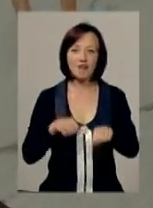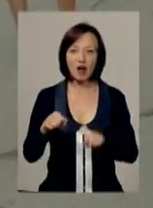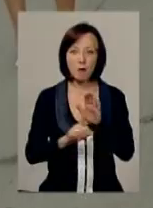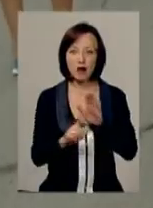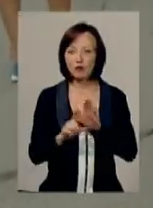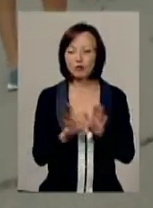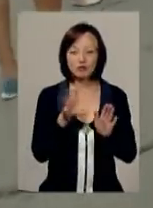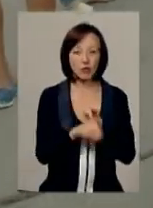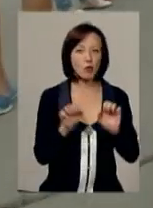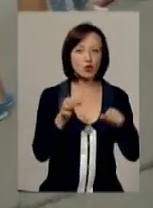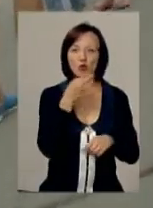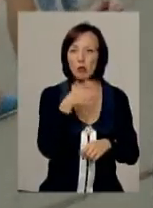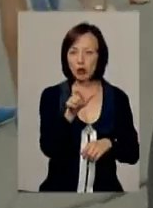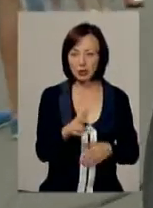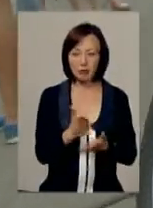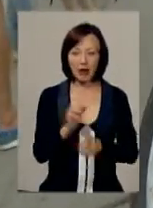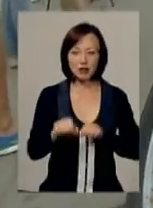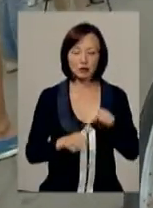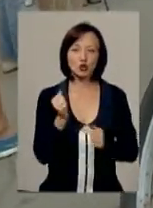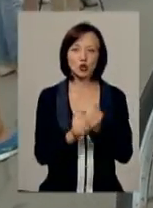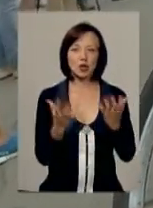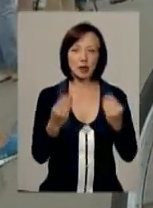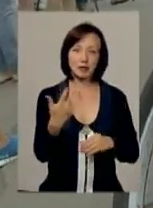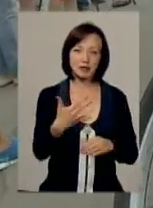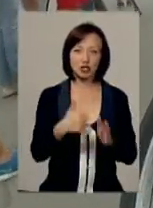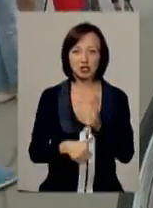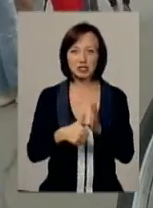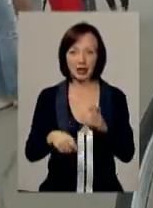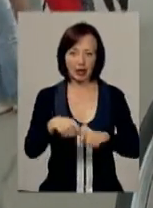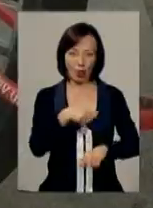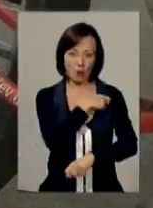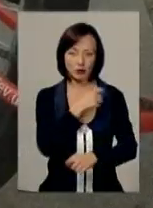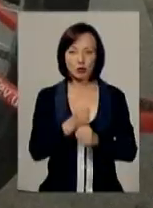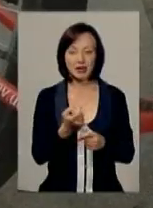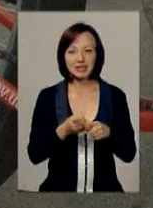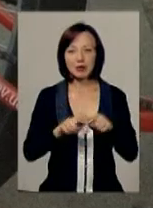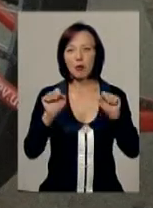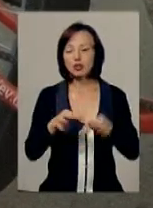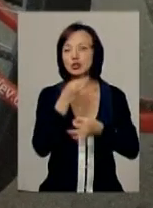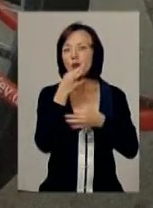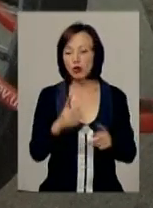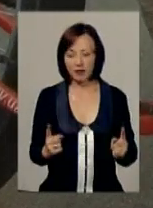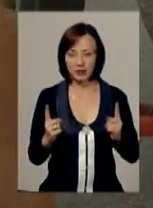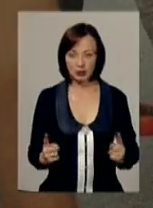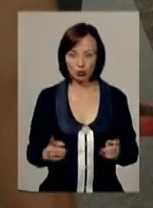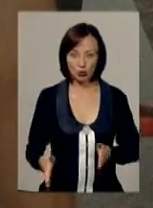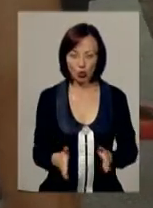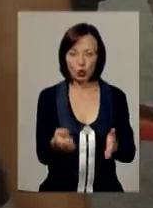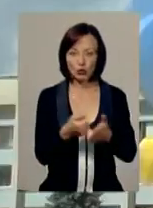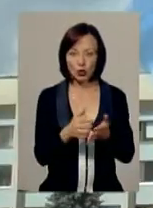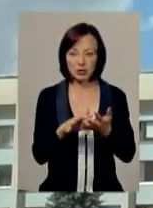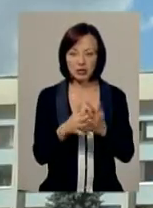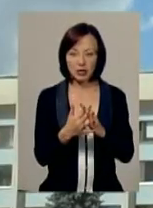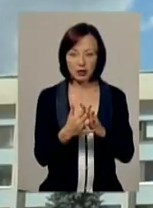людина, яка має велосипед та здатна щодня проїжджати 50-60 кілометрів. Зробити це можна на будь-якому відрізку дороги аж до